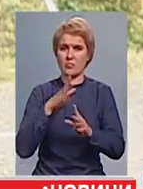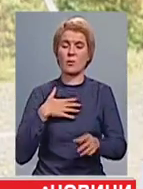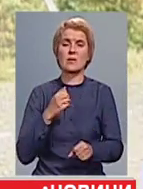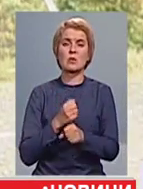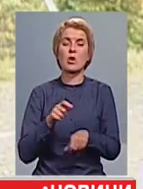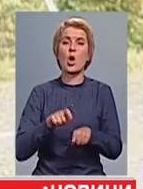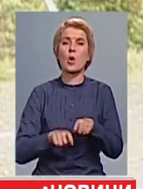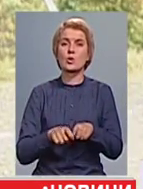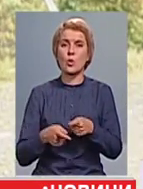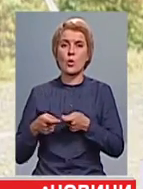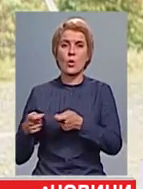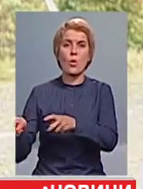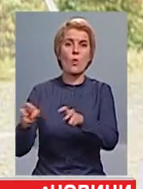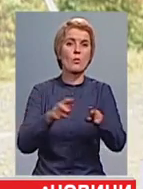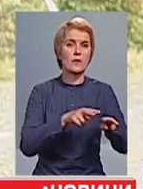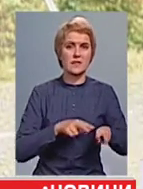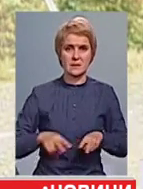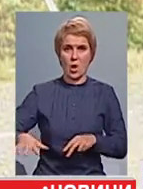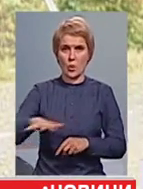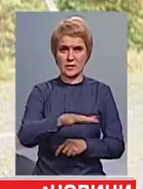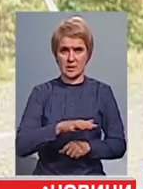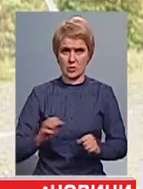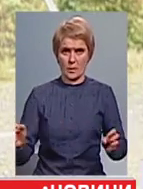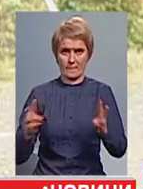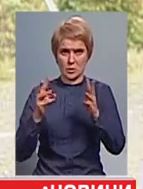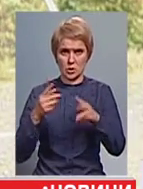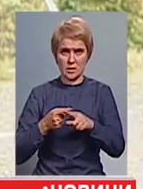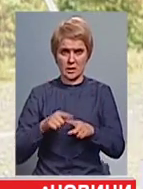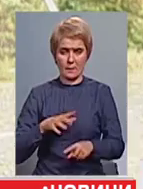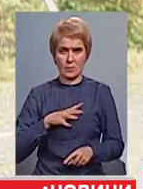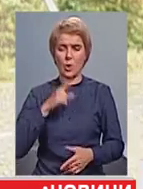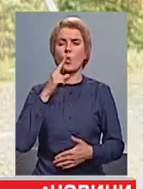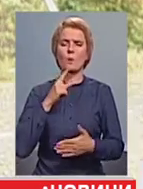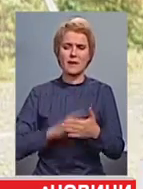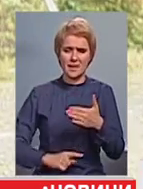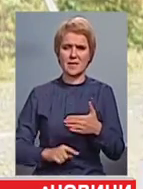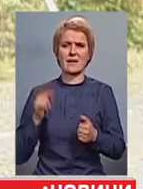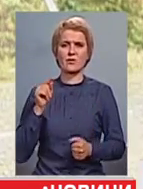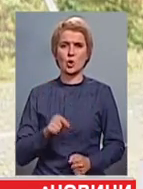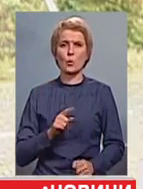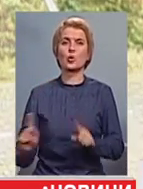об'їзд осередку пожежі, яка була. Убедилися в тому, що